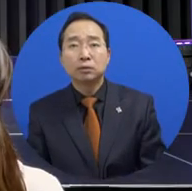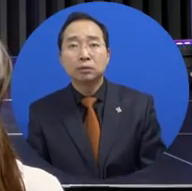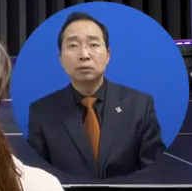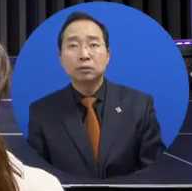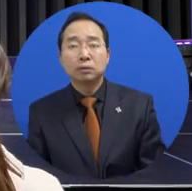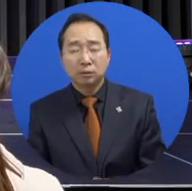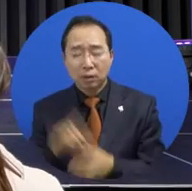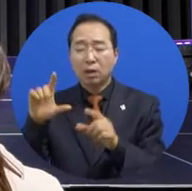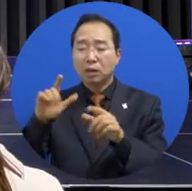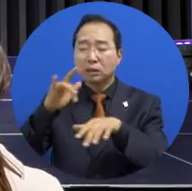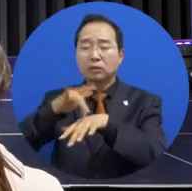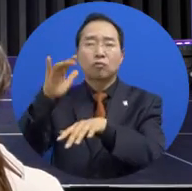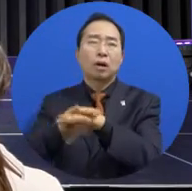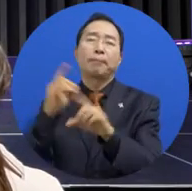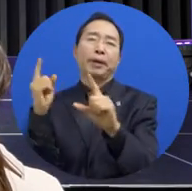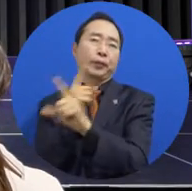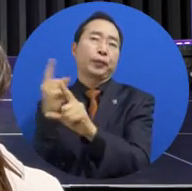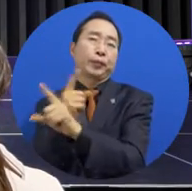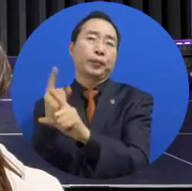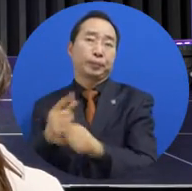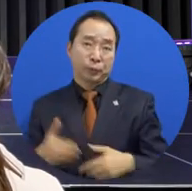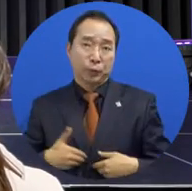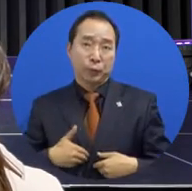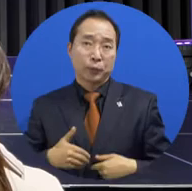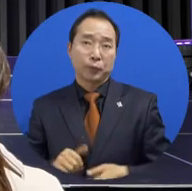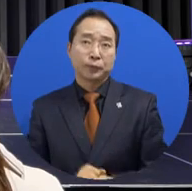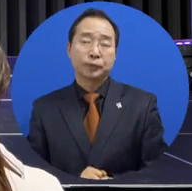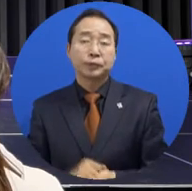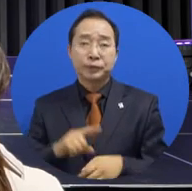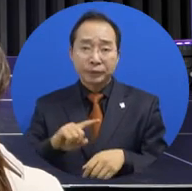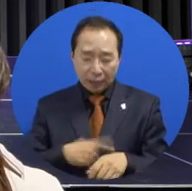이제 이거를 전환을 해야 돼요. 그러면 당연히